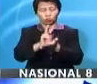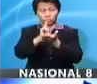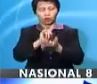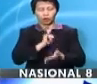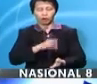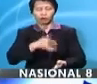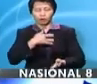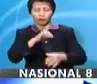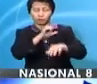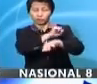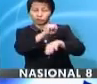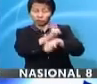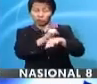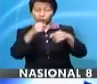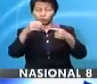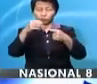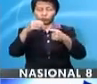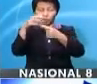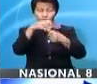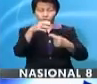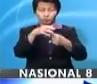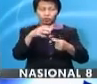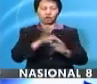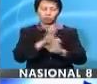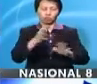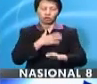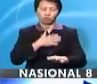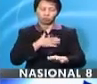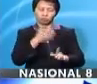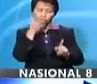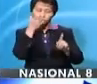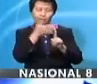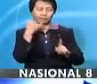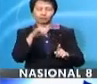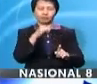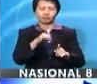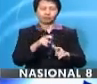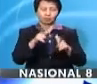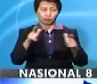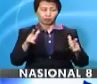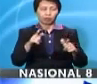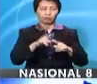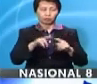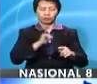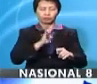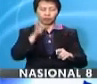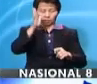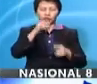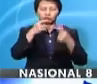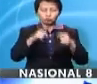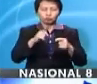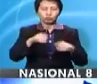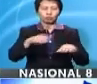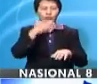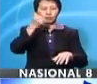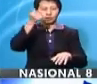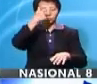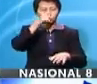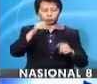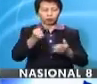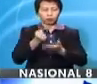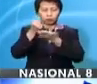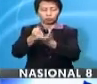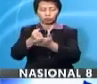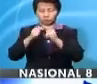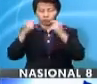ni bukan saya punya boost peak performance, But then I will do my best because I want to help the saya nak